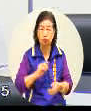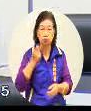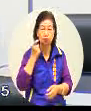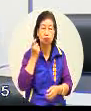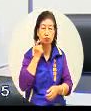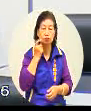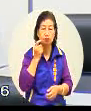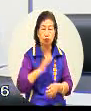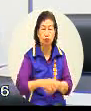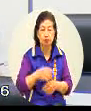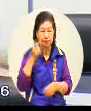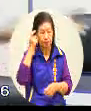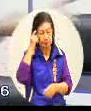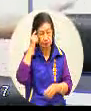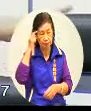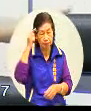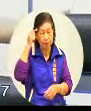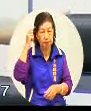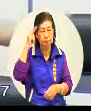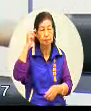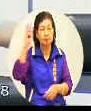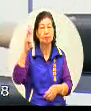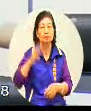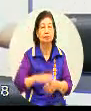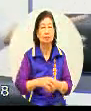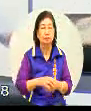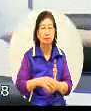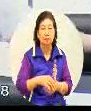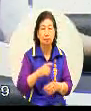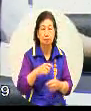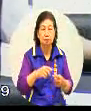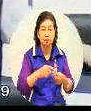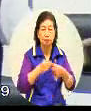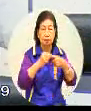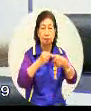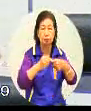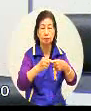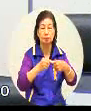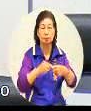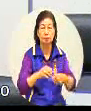考三天，啊，两条路啊，第一条路就是讲，